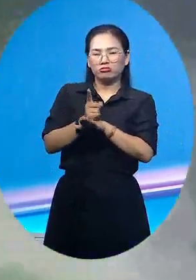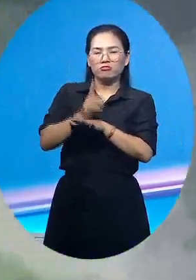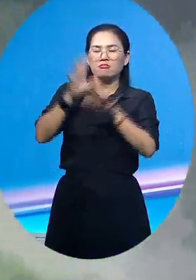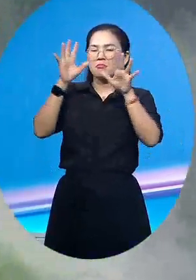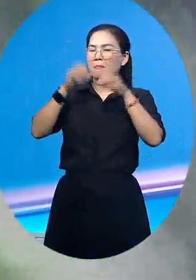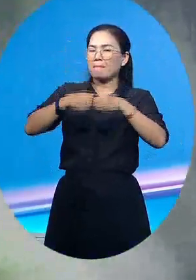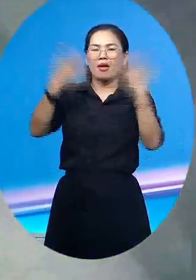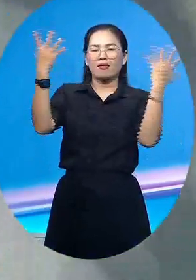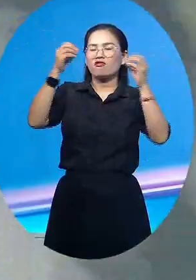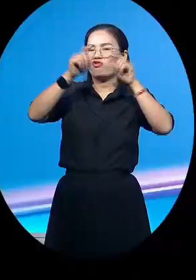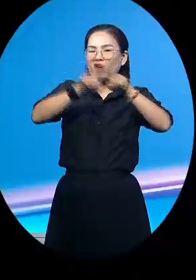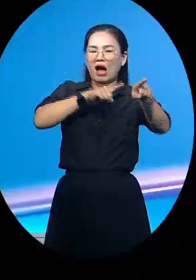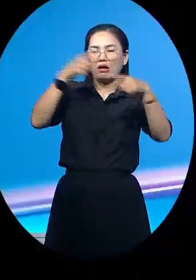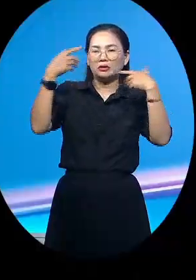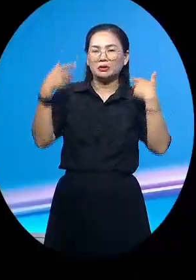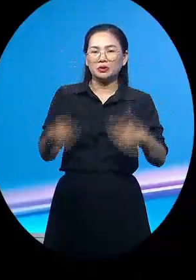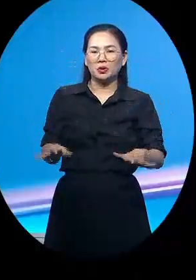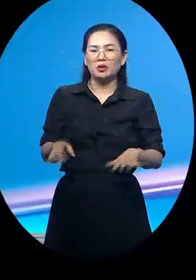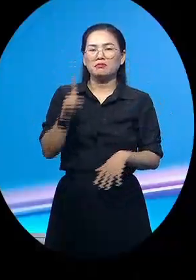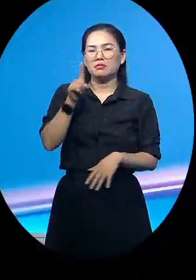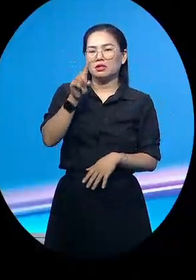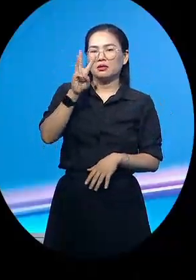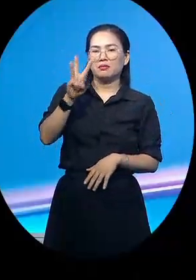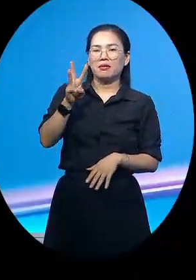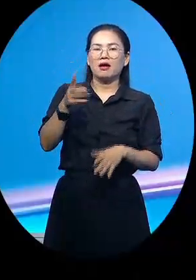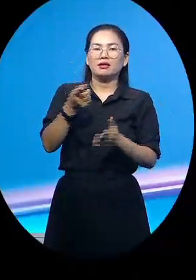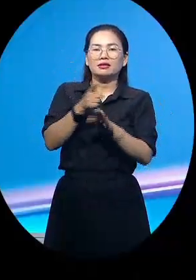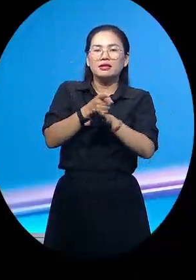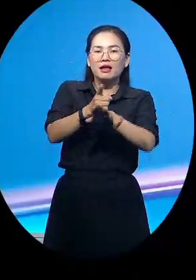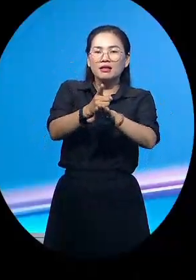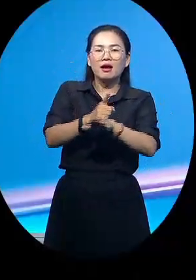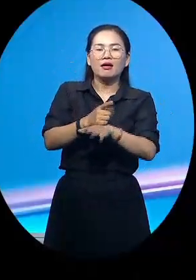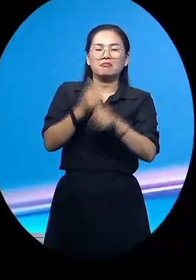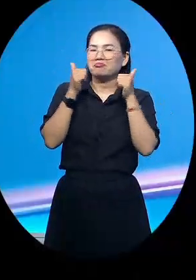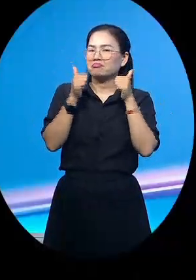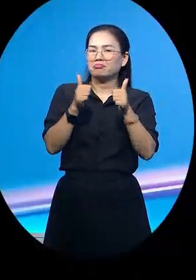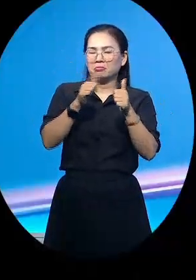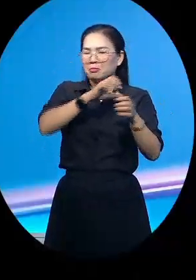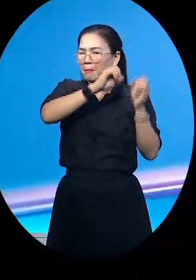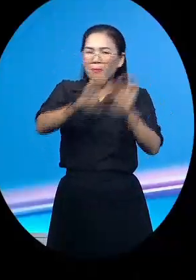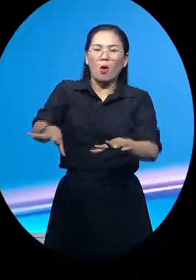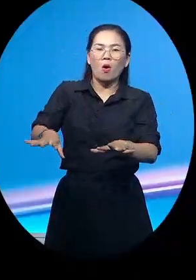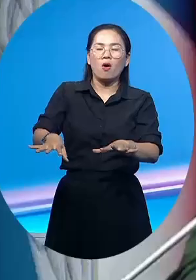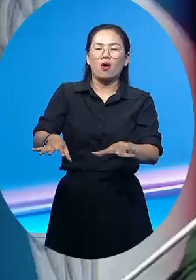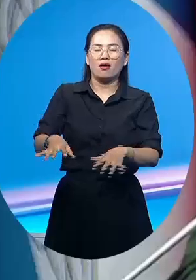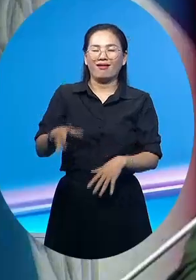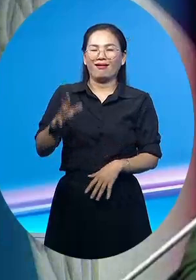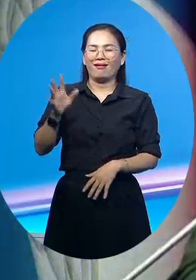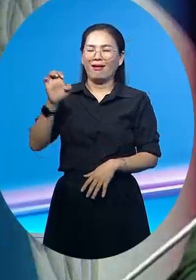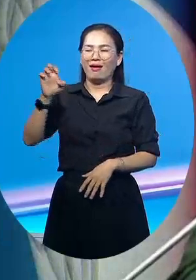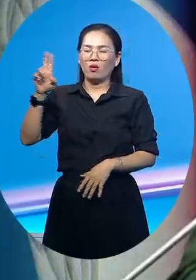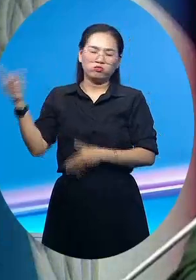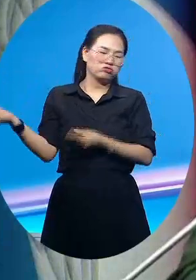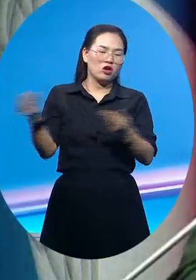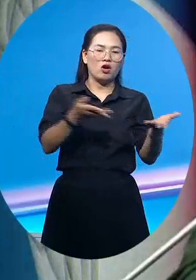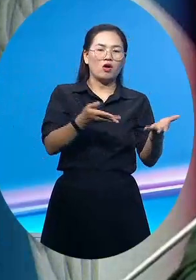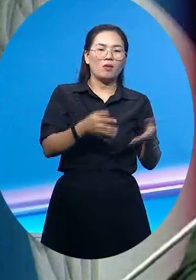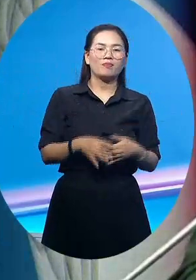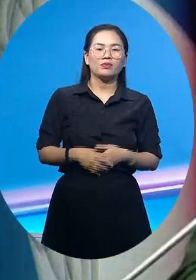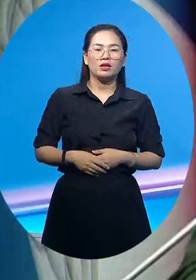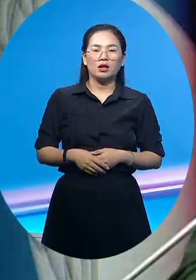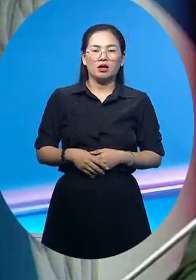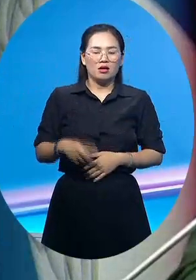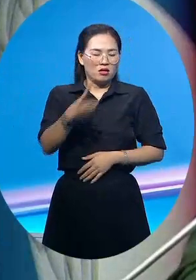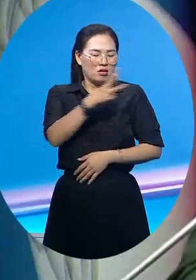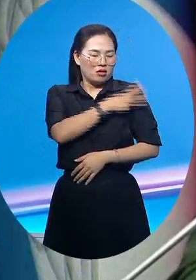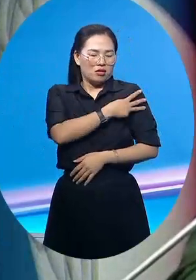trong số đó có 13 xe tăng chủ lực trên tổng số 81 chiếc mà Ukraina nhận được từ phương tây quân đội Nga cũng phá hủy